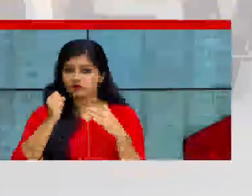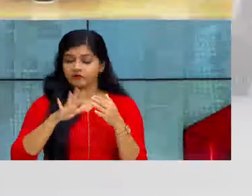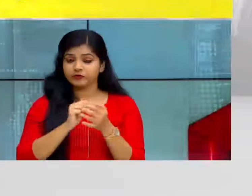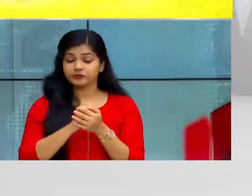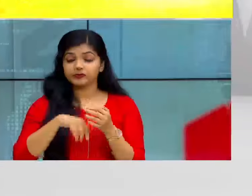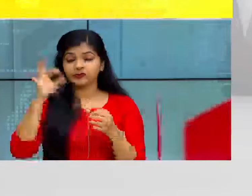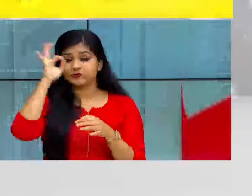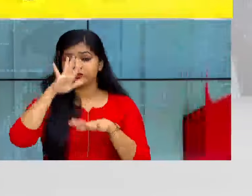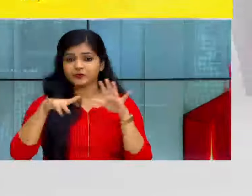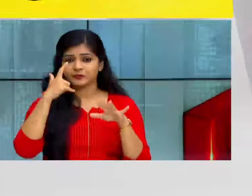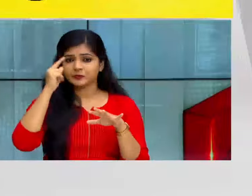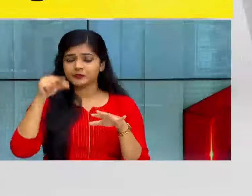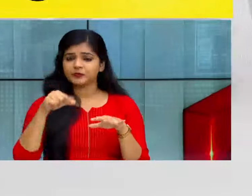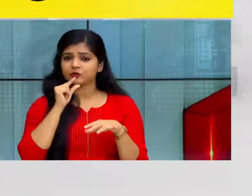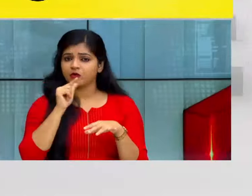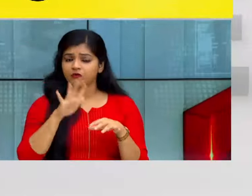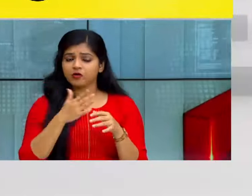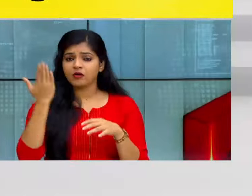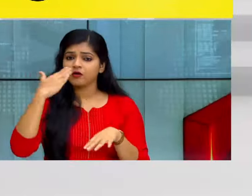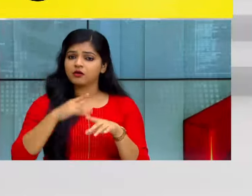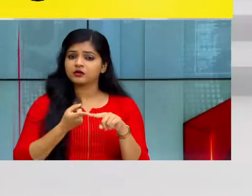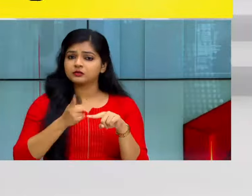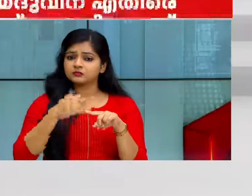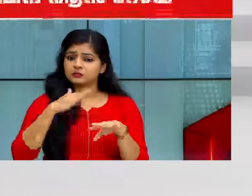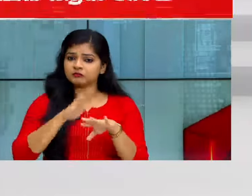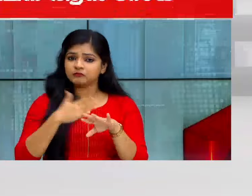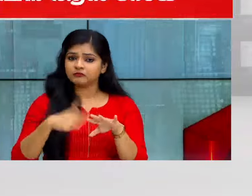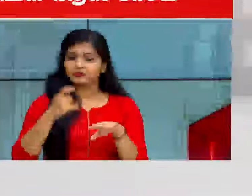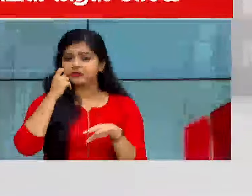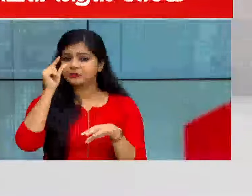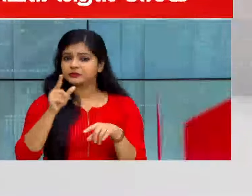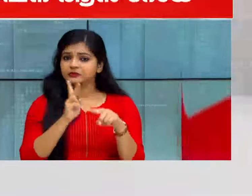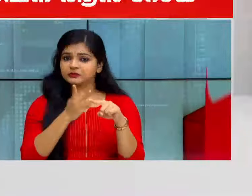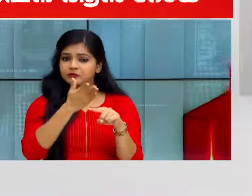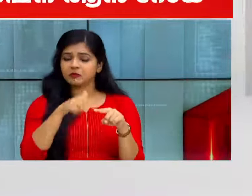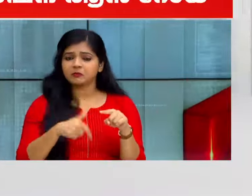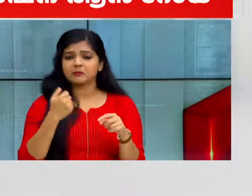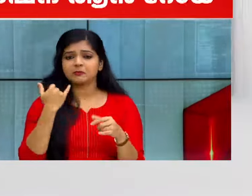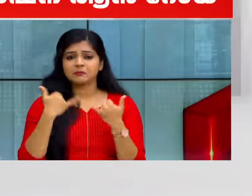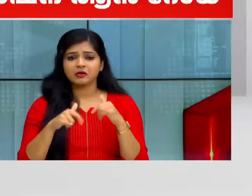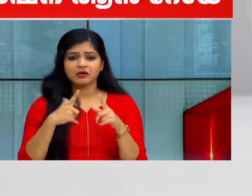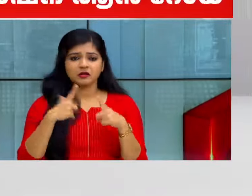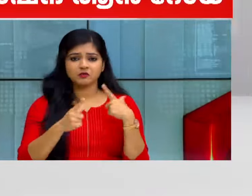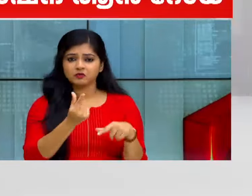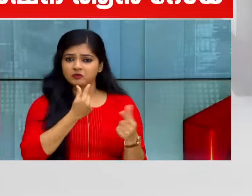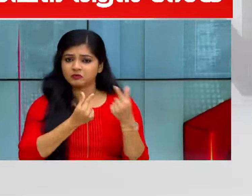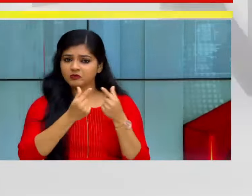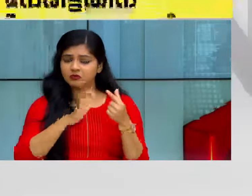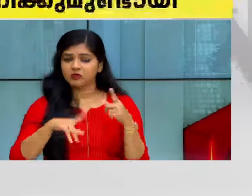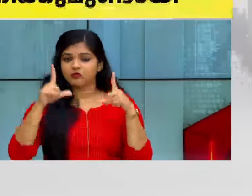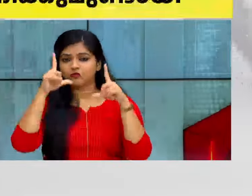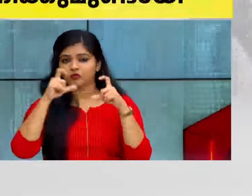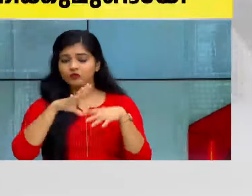നടി പറയുന്നത് എന്താണ് തനിക്കും സമാനമായ അനുഭവം നേരിട്ടു എന്ന് അവർ നേരിട്ട് വന്നു പറയുന്നു കൂടാതെ ചില ചിത്രങ്ങൾ